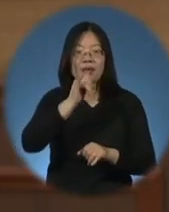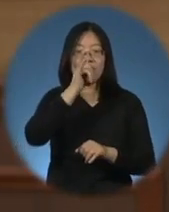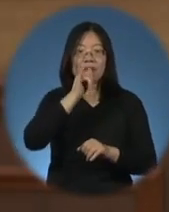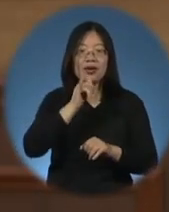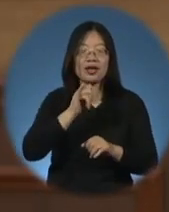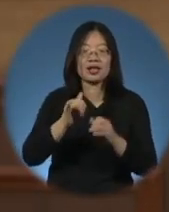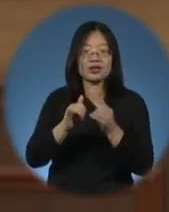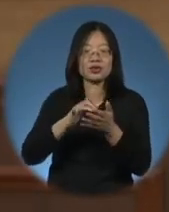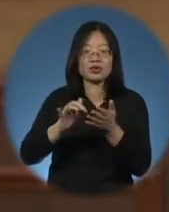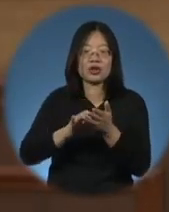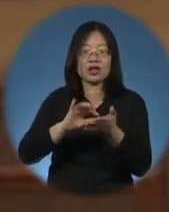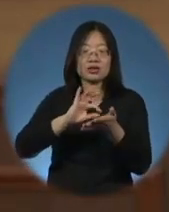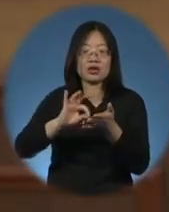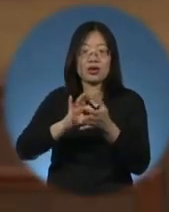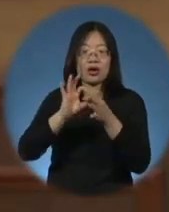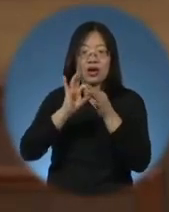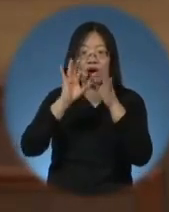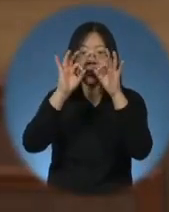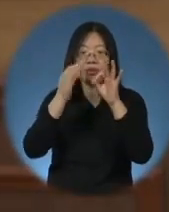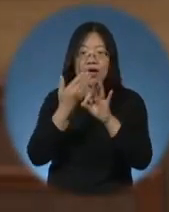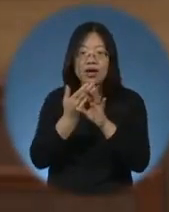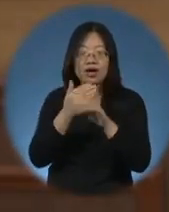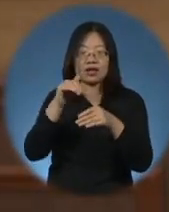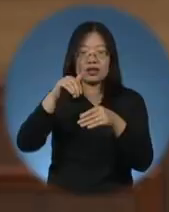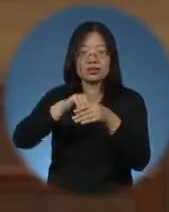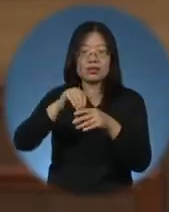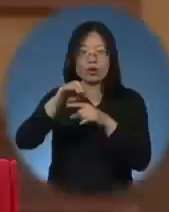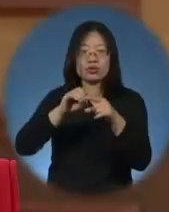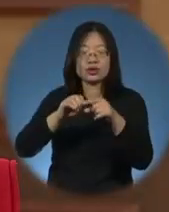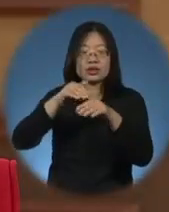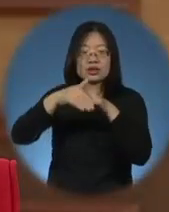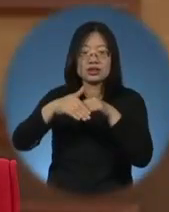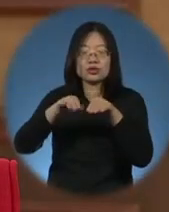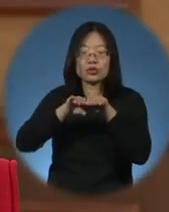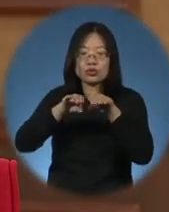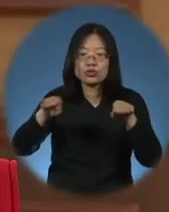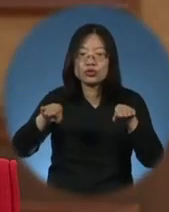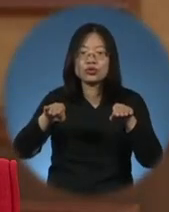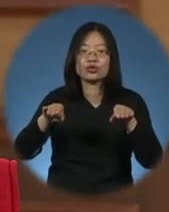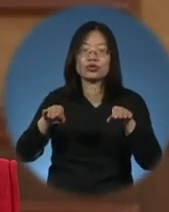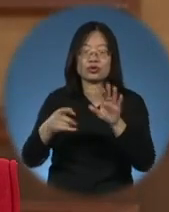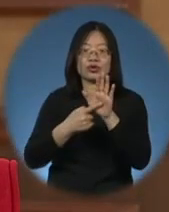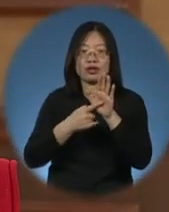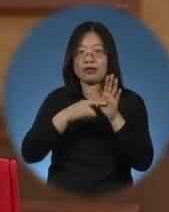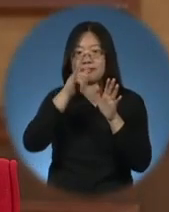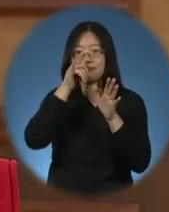거죠. 인구 비례를 적용해서 보면 득표율만큼씩으로 균등하게 예, 나오더라. 맞습니다. 예.